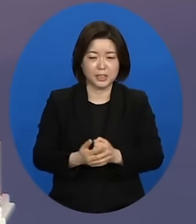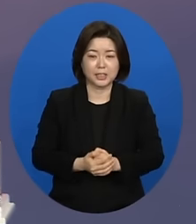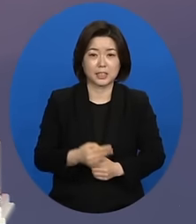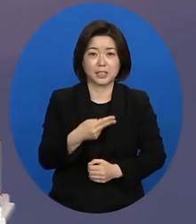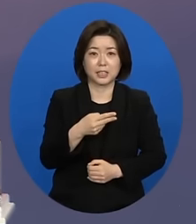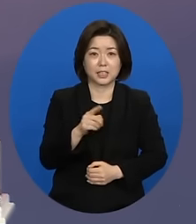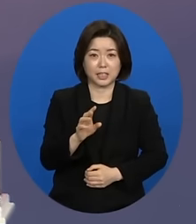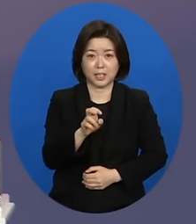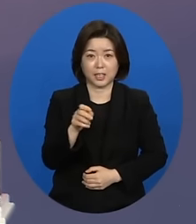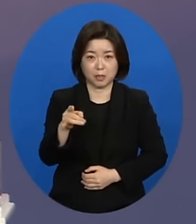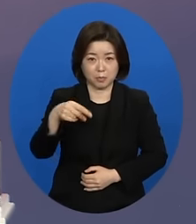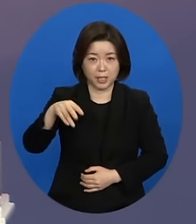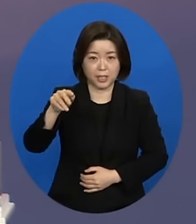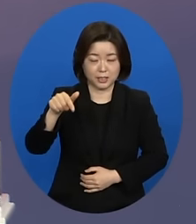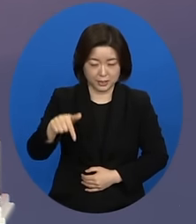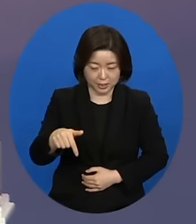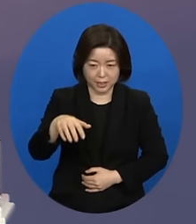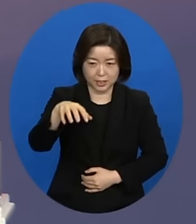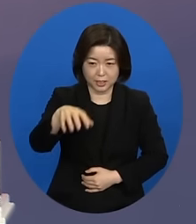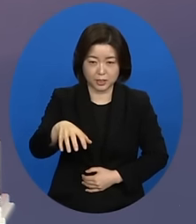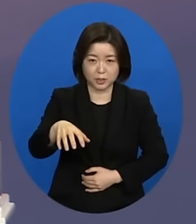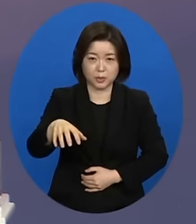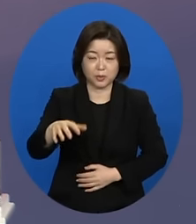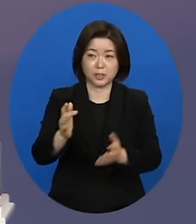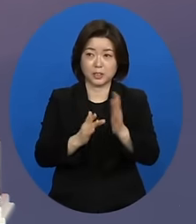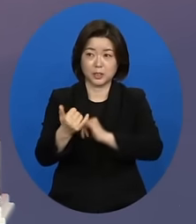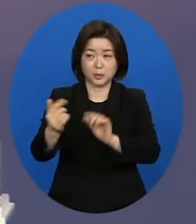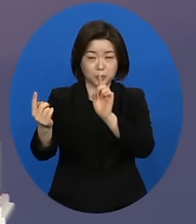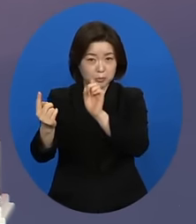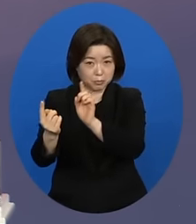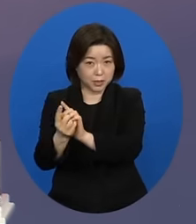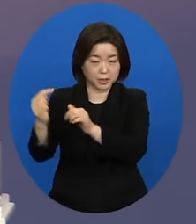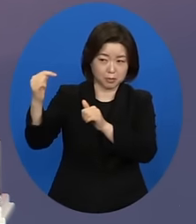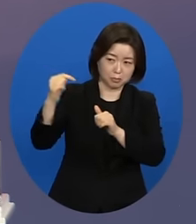다메섹에서 만난 예수 그리스도의 명령을